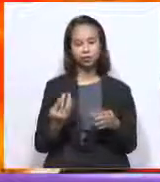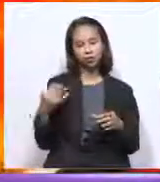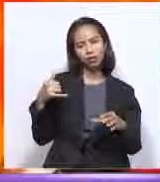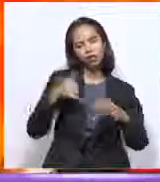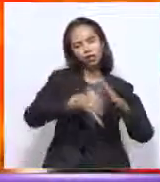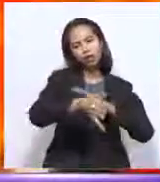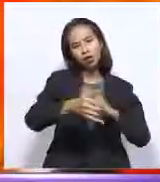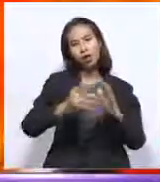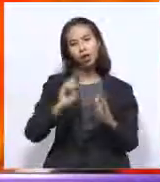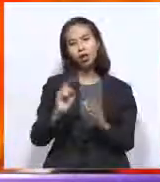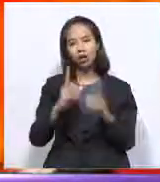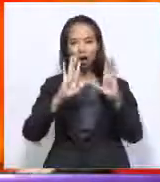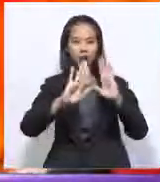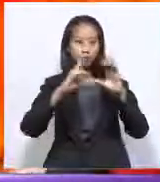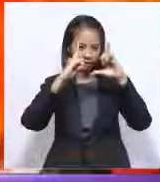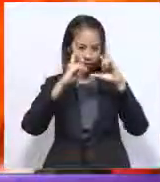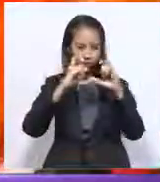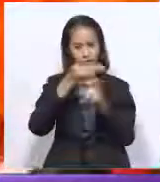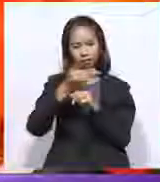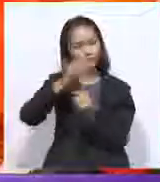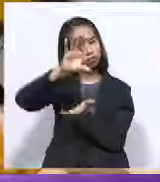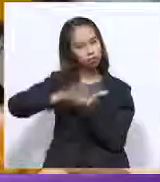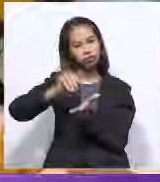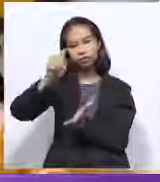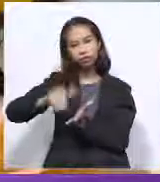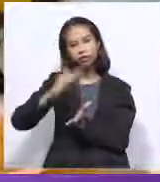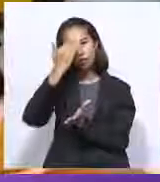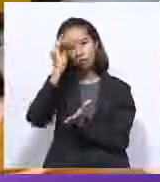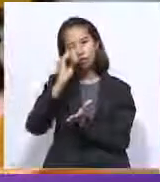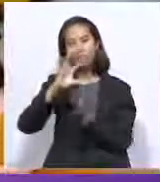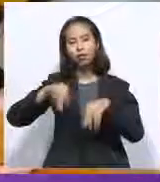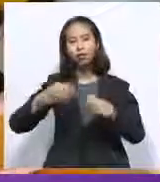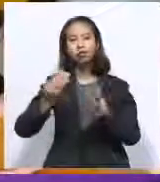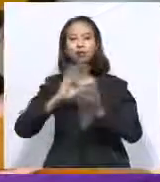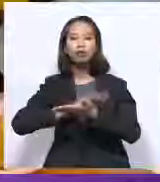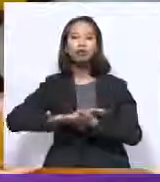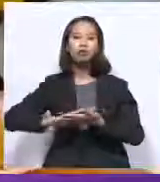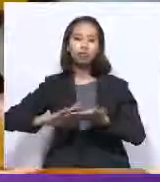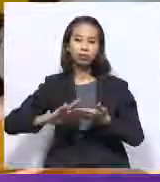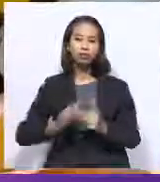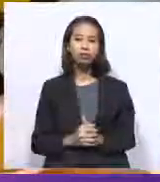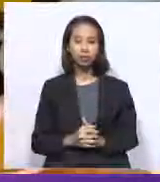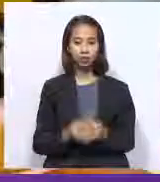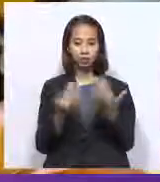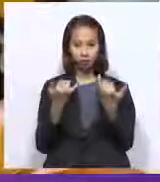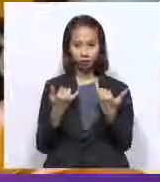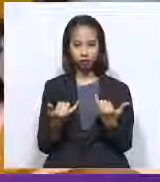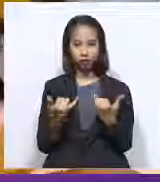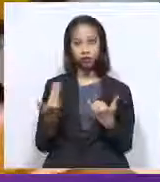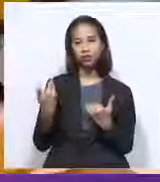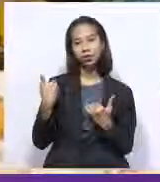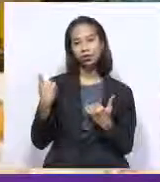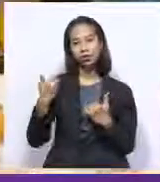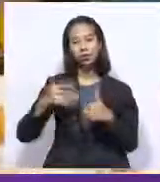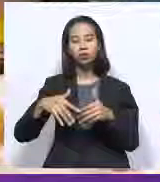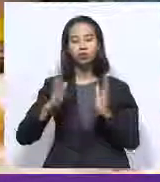ในไม่ได้อนุญาตให้ถ่ายรูปหรือว่าบันทึกวิดีโอค่ะเพื่อความเป็นระเบียบเรียบร้อยปัจจุบันนี้นะคะพี่น้องประชาช